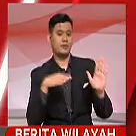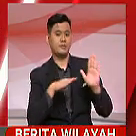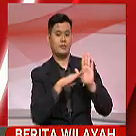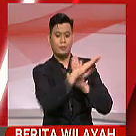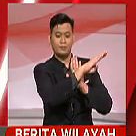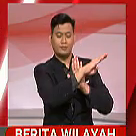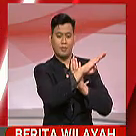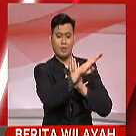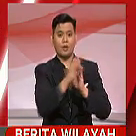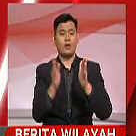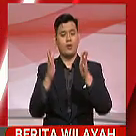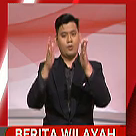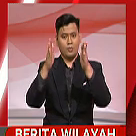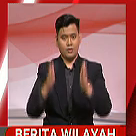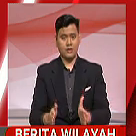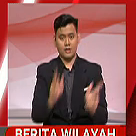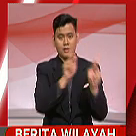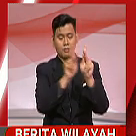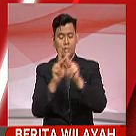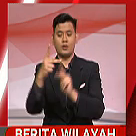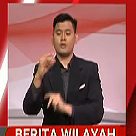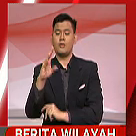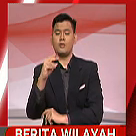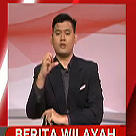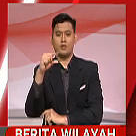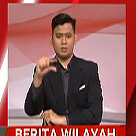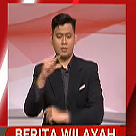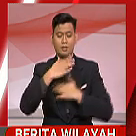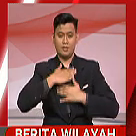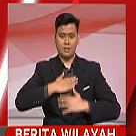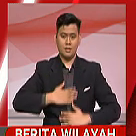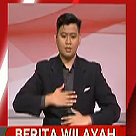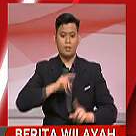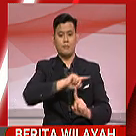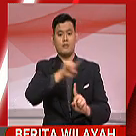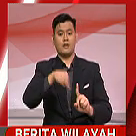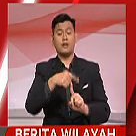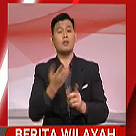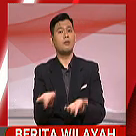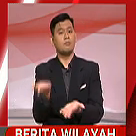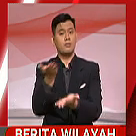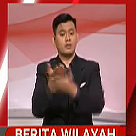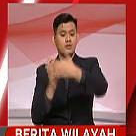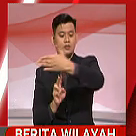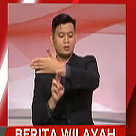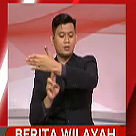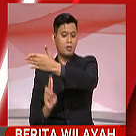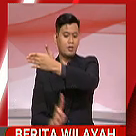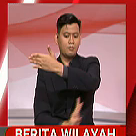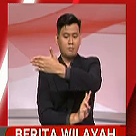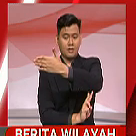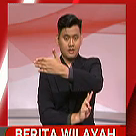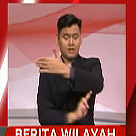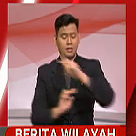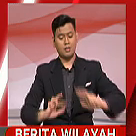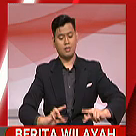Penduduk Kampung Togop Laut Kundasang kini dapat menarik nafas lega apabila permintaan untuk sebuah jambatan konkrit dibina